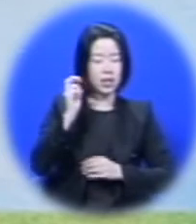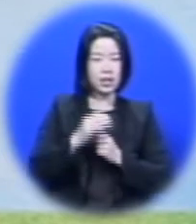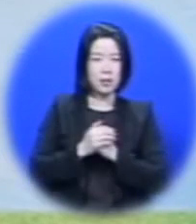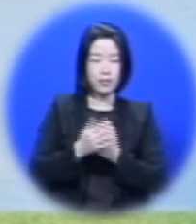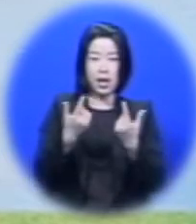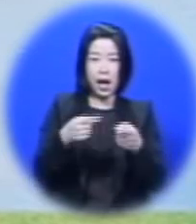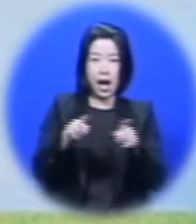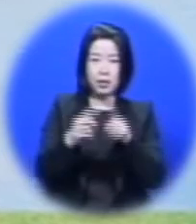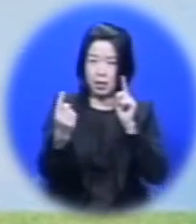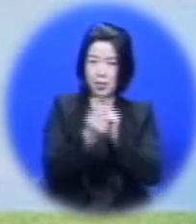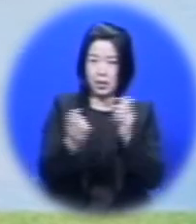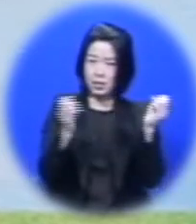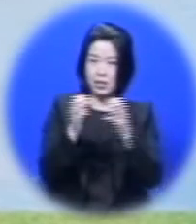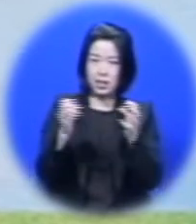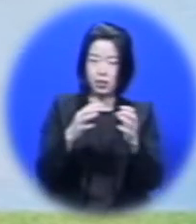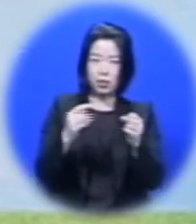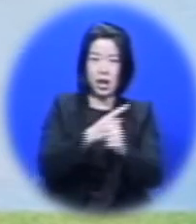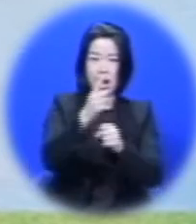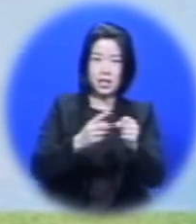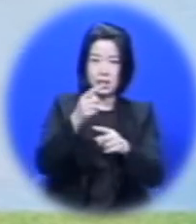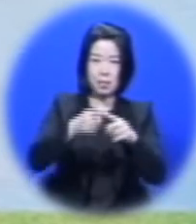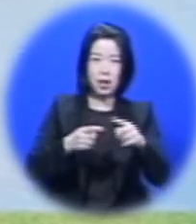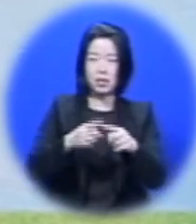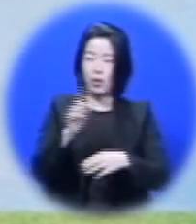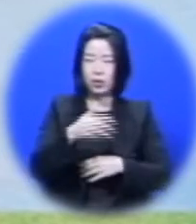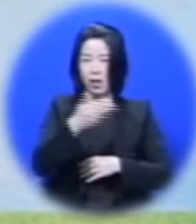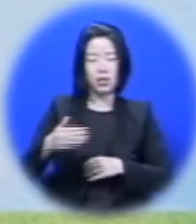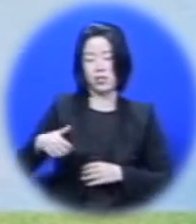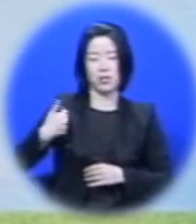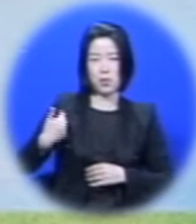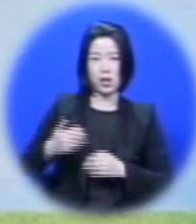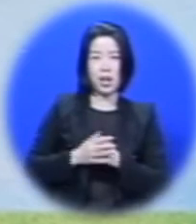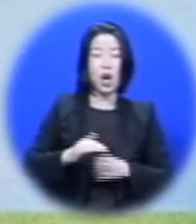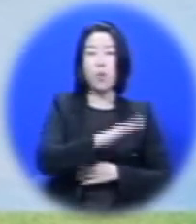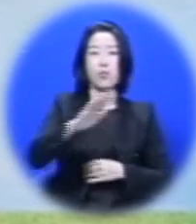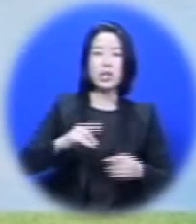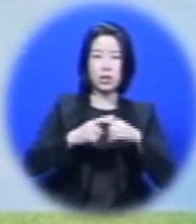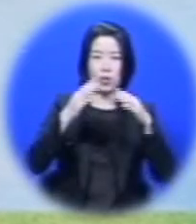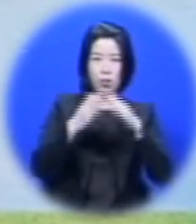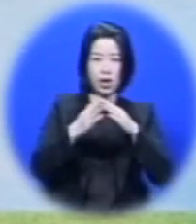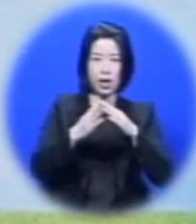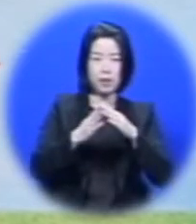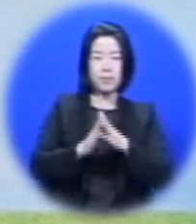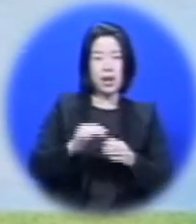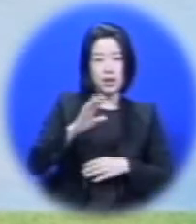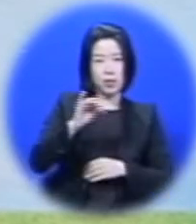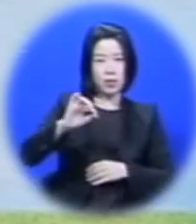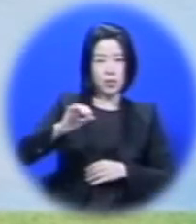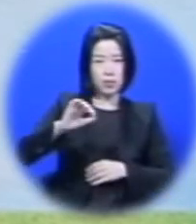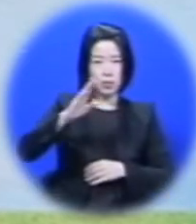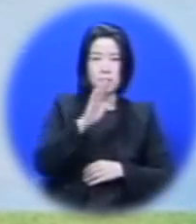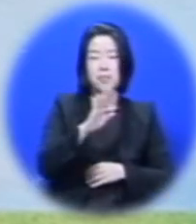같이 만나서 이야기하는 동안 한 시간 반이 어떻게 갔는지 모르겠더라. 우리 교회 또 여기 뱀 세미나에